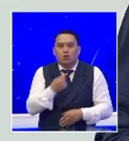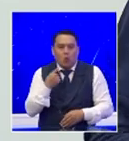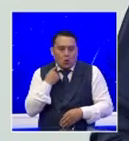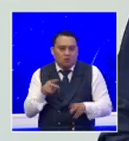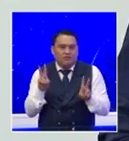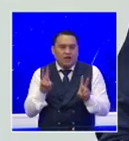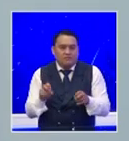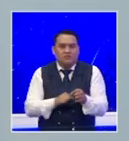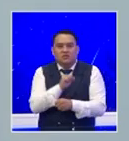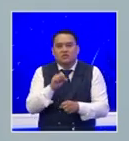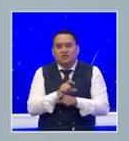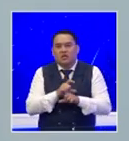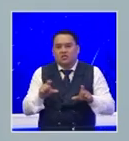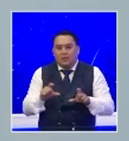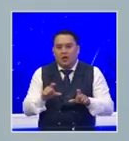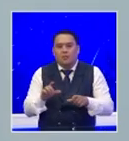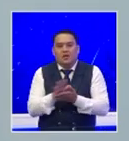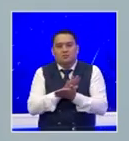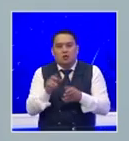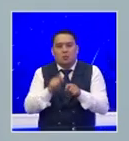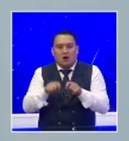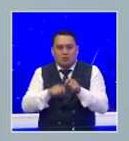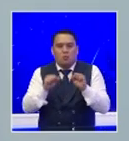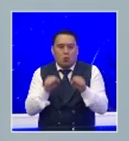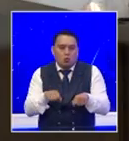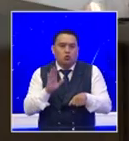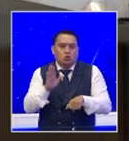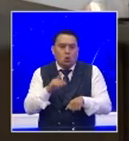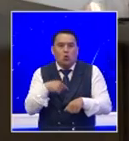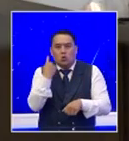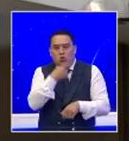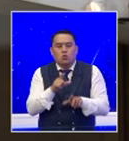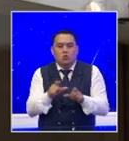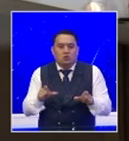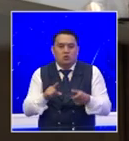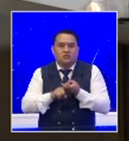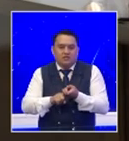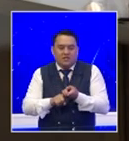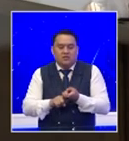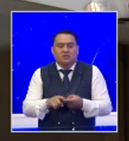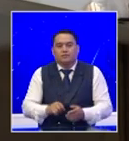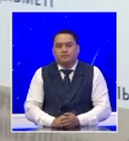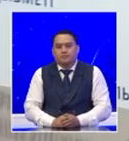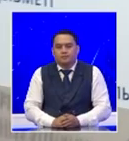Талдыкурганской противочумной станции, пройти бесплатное обследование смогут только определенные категории граждан.